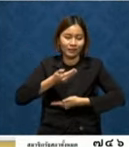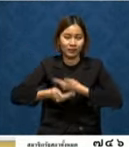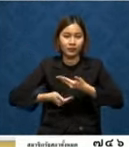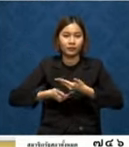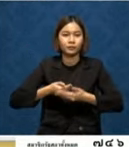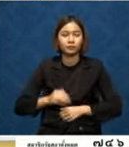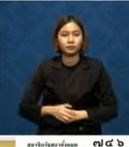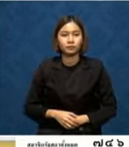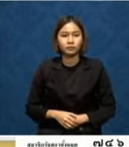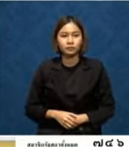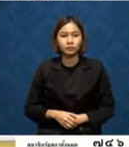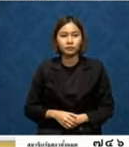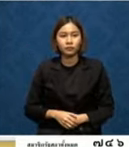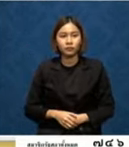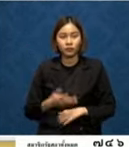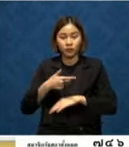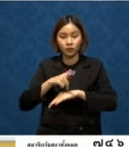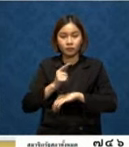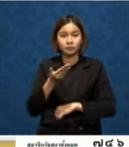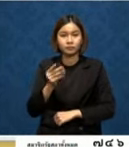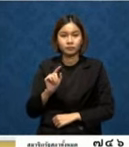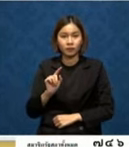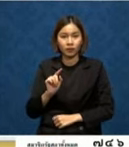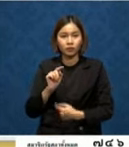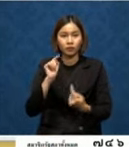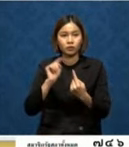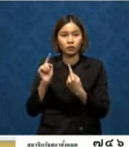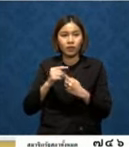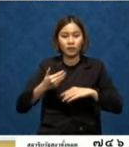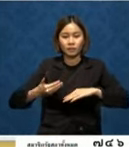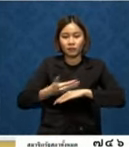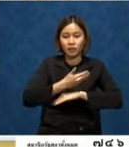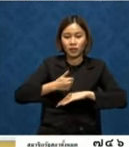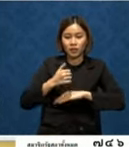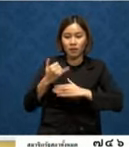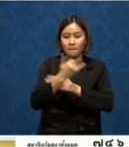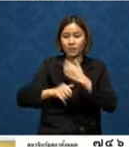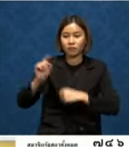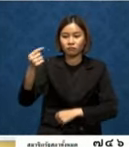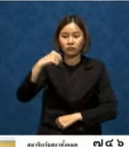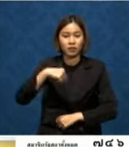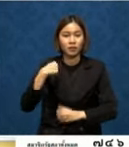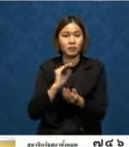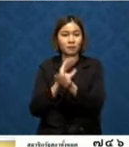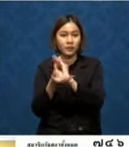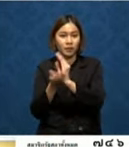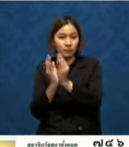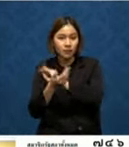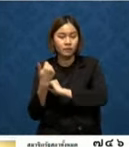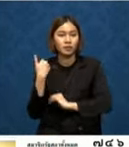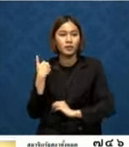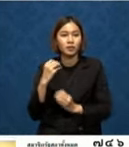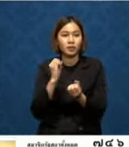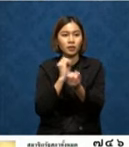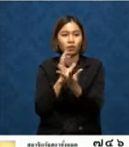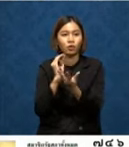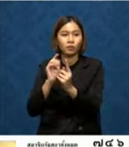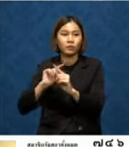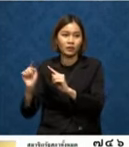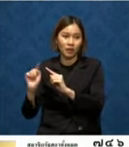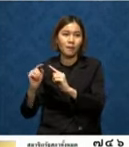ค่ะท่านประธานค้าภายใต้สภาวะการเมืองระหว่างประเทศที่แปรปรวนวิกฤตก็สามารถ